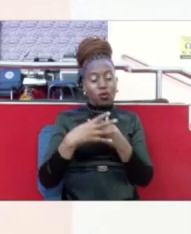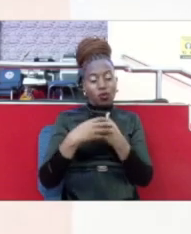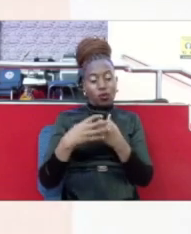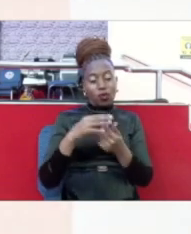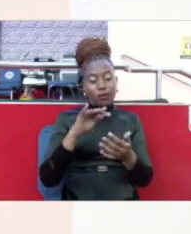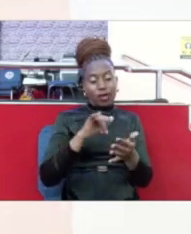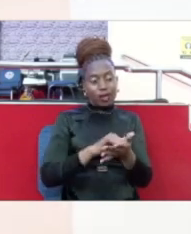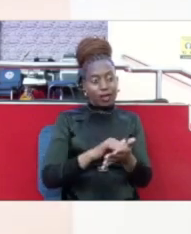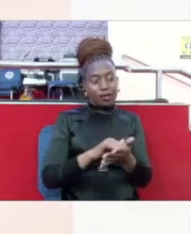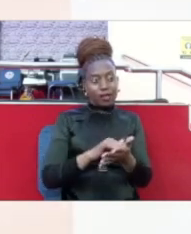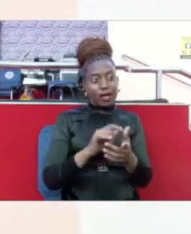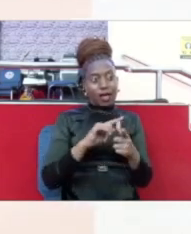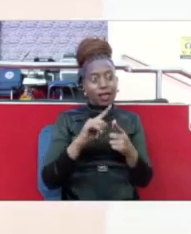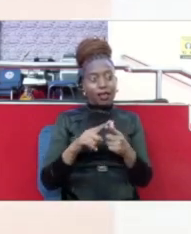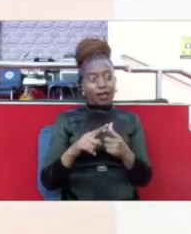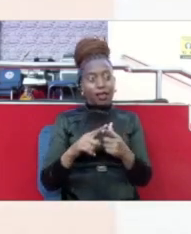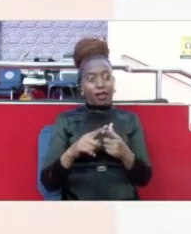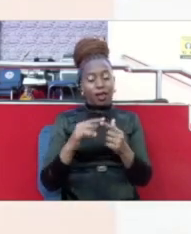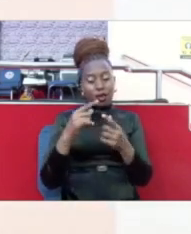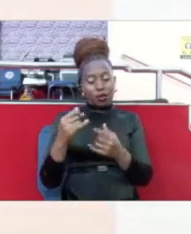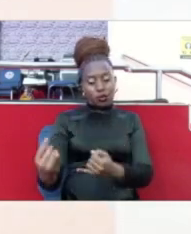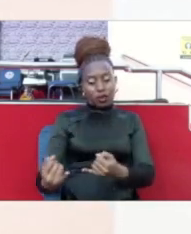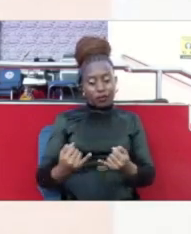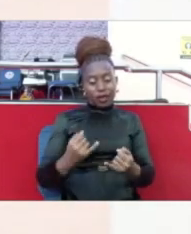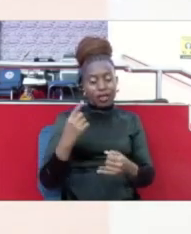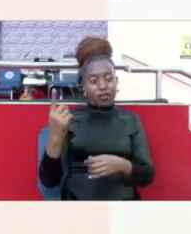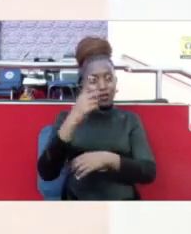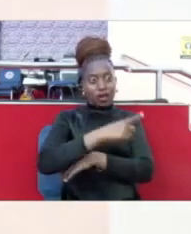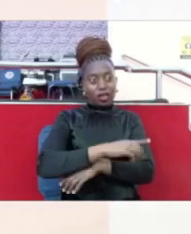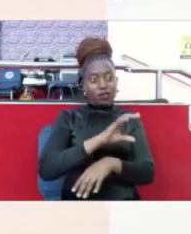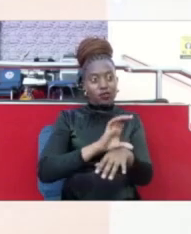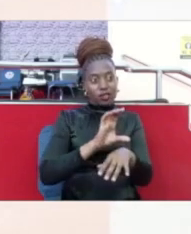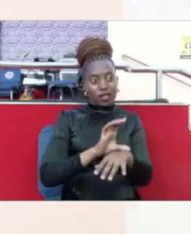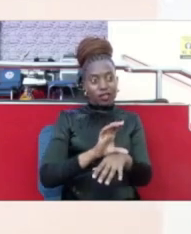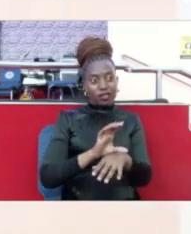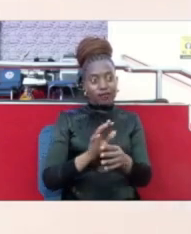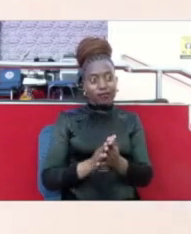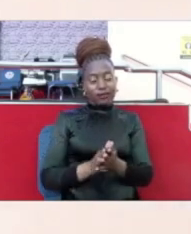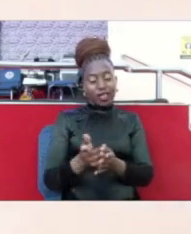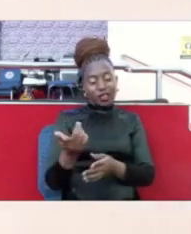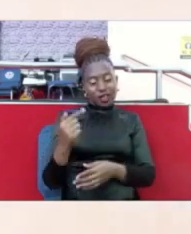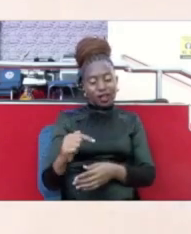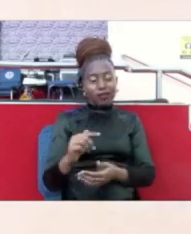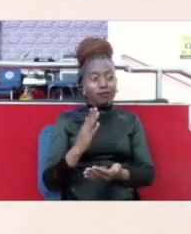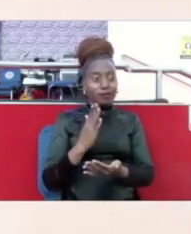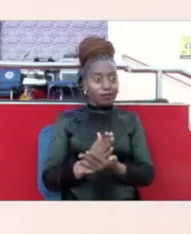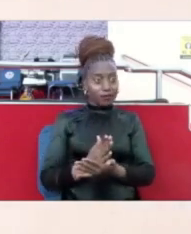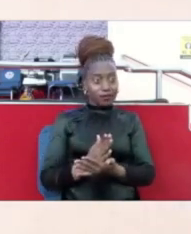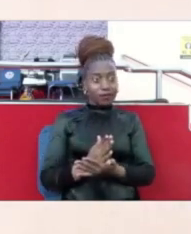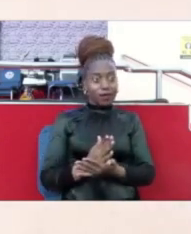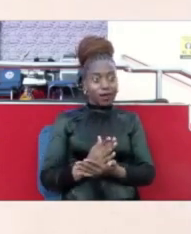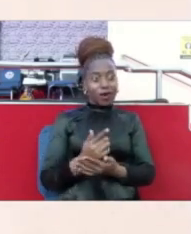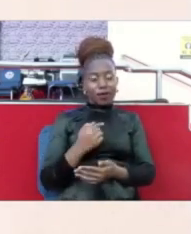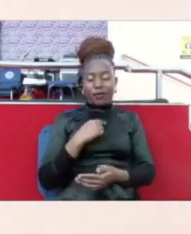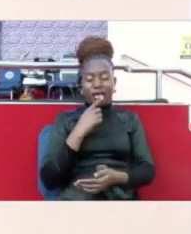hivyo, and then invite them one day to church, alafu walike siku moja hapa kanisani, they'll come. Watakuja. I guarantee you.